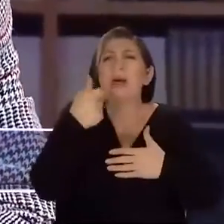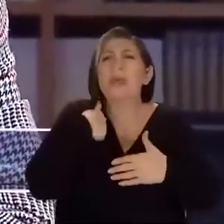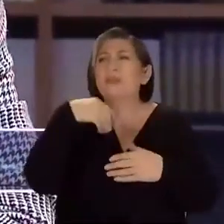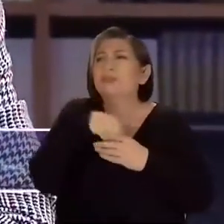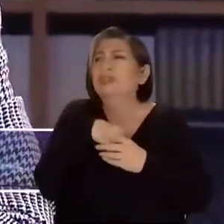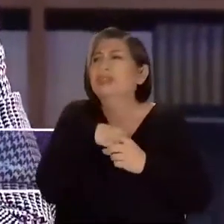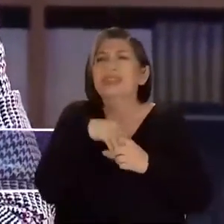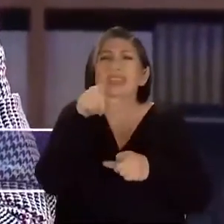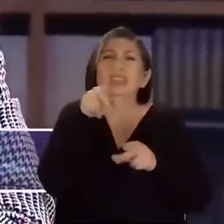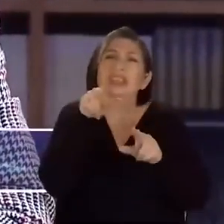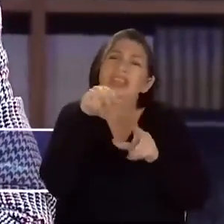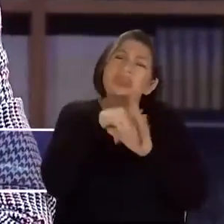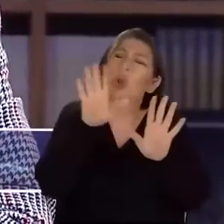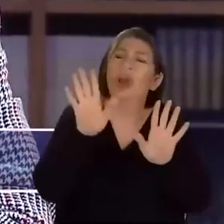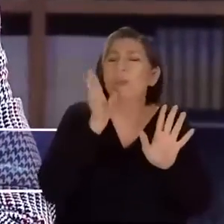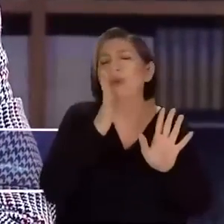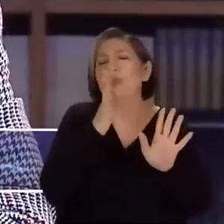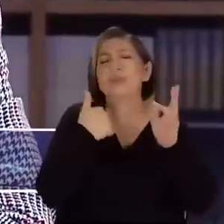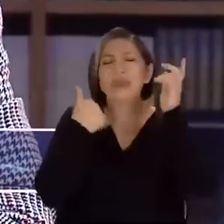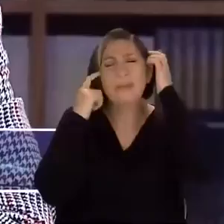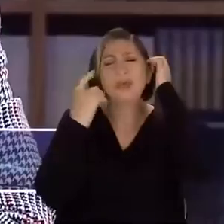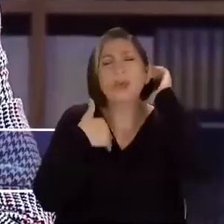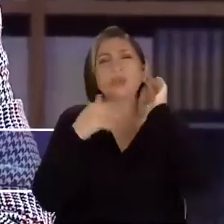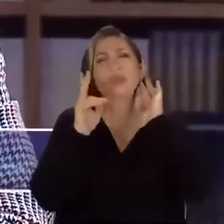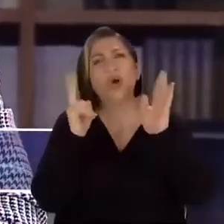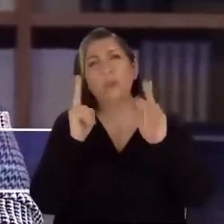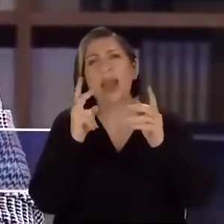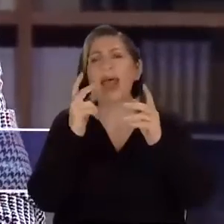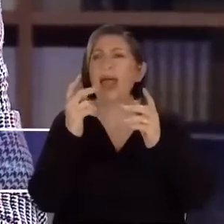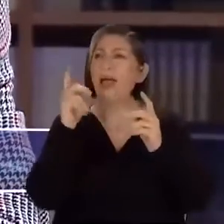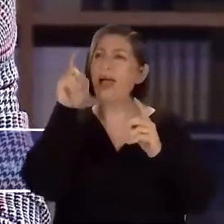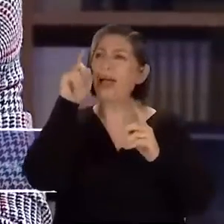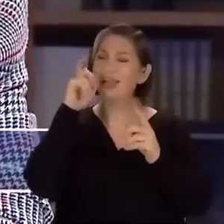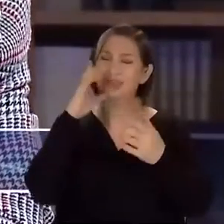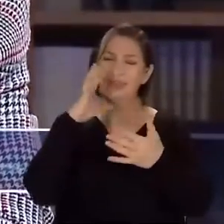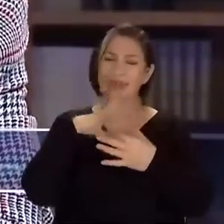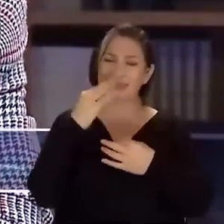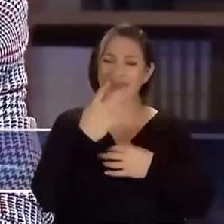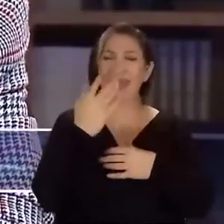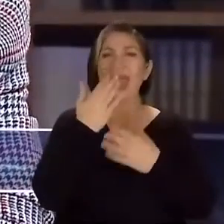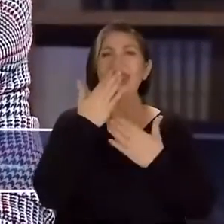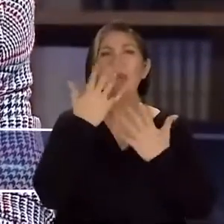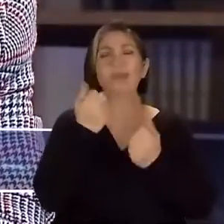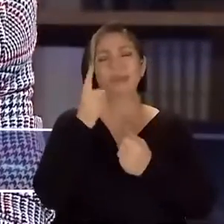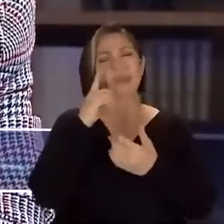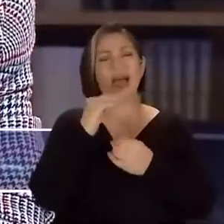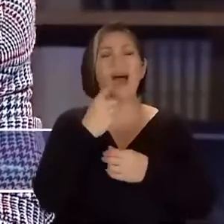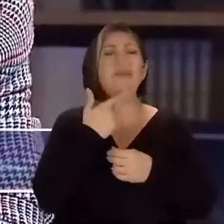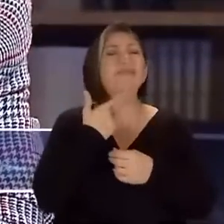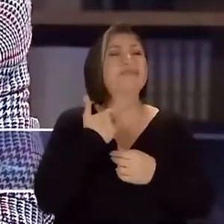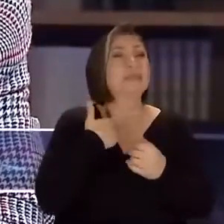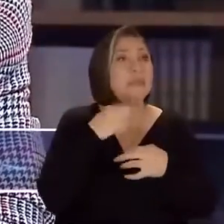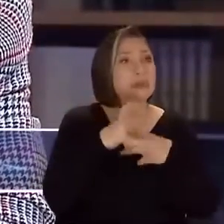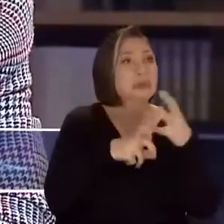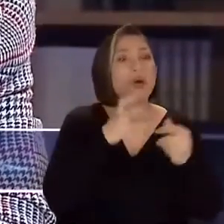bir, sizin için de öyledir. Yani normal eğitimli vatandaş için para bir arzu nesnesi olmaz.